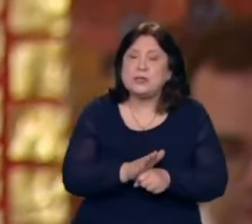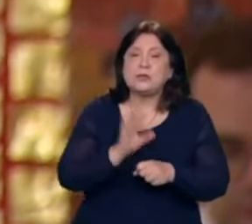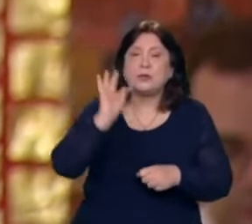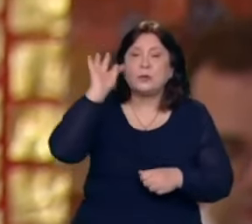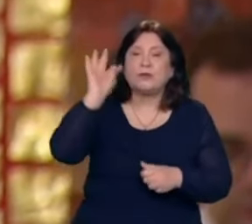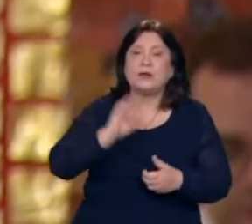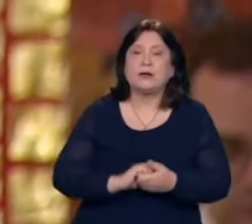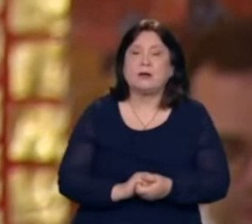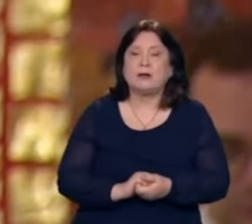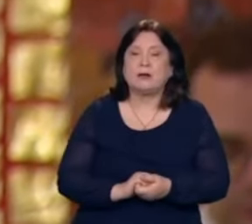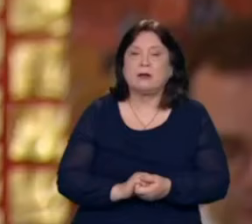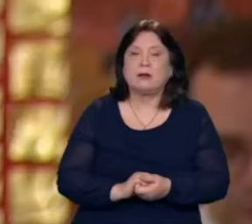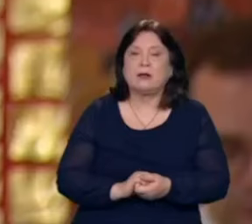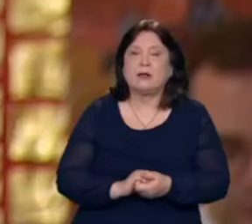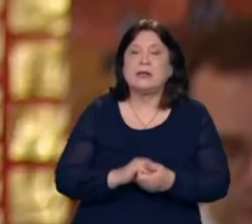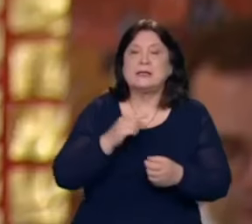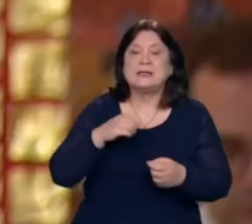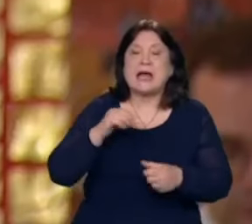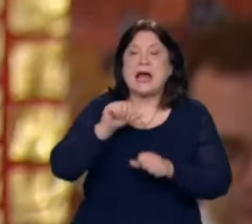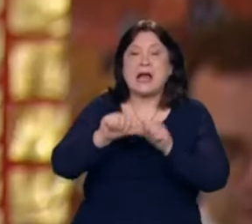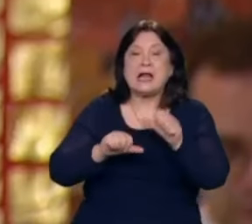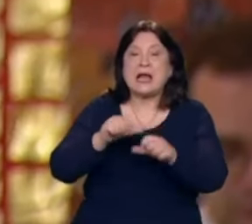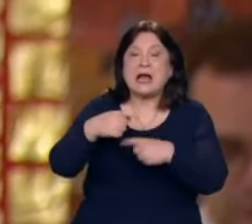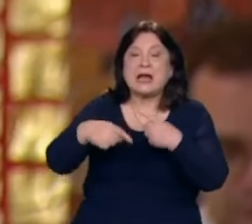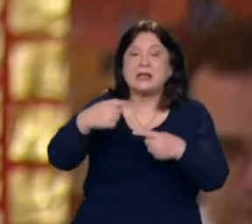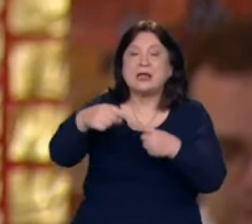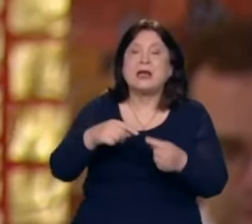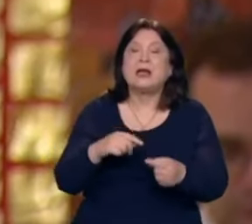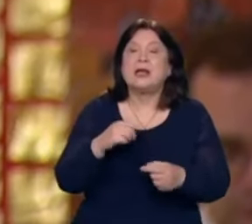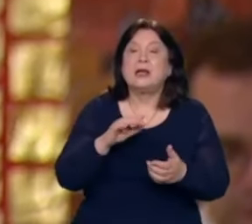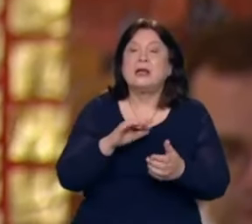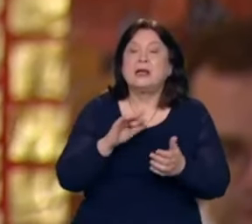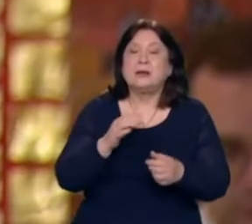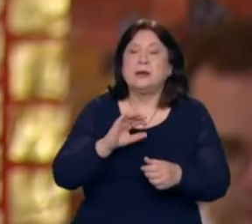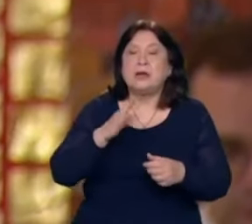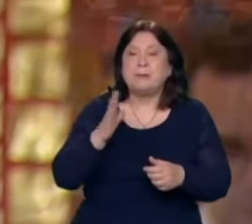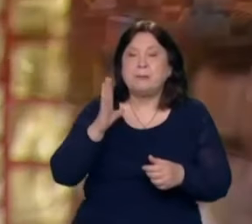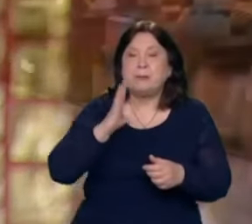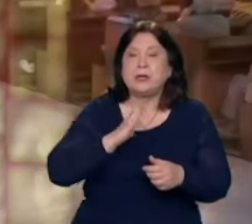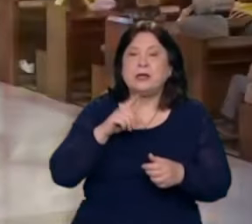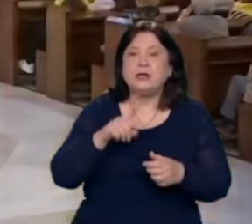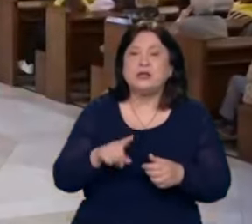ucisku za lata w których znaliśmy niedoli